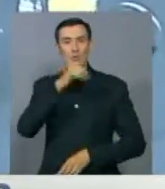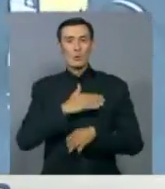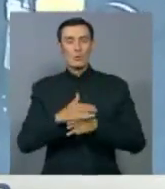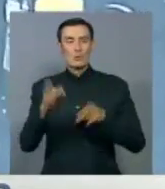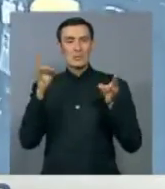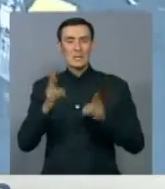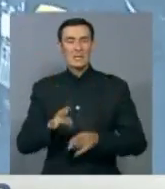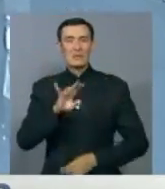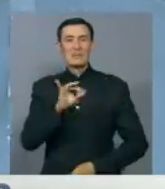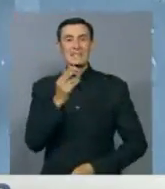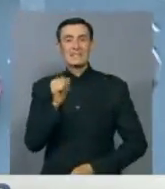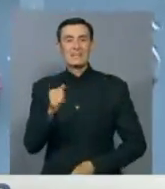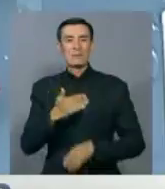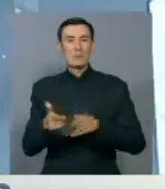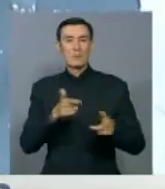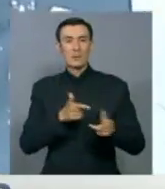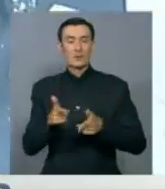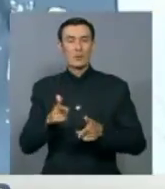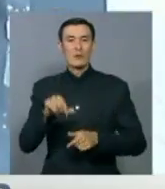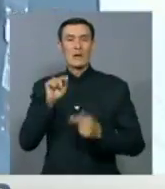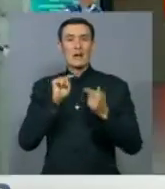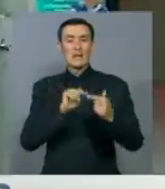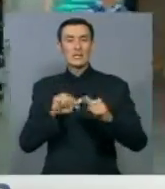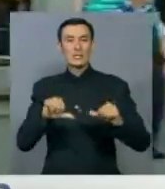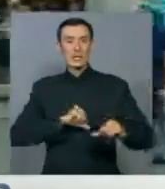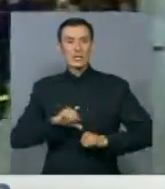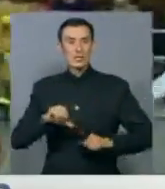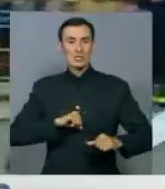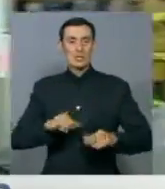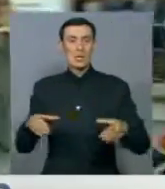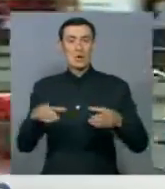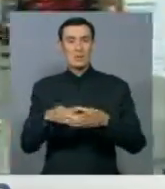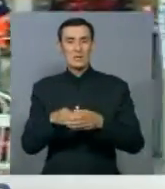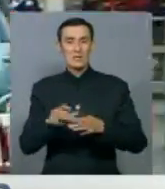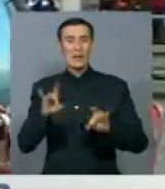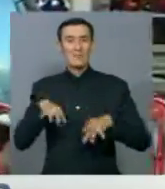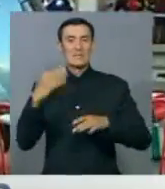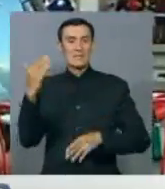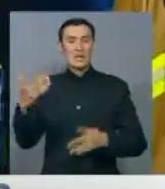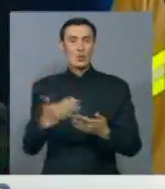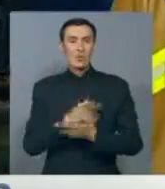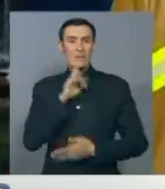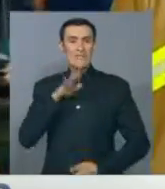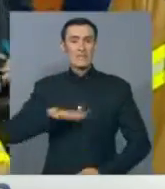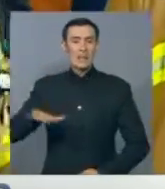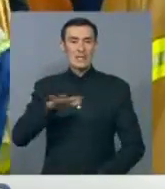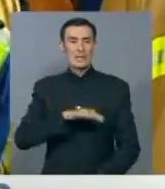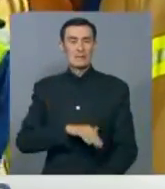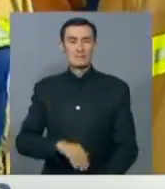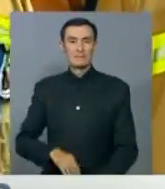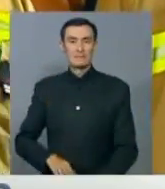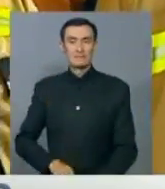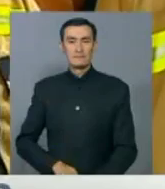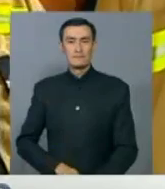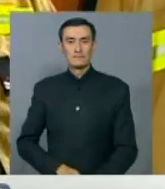После теракта в Ницце его подготовкой занимался антитеррористический комитет Австралии и Новой Зеландии.